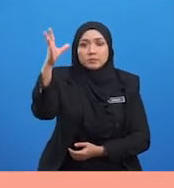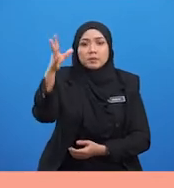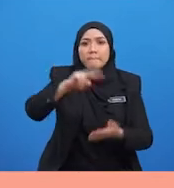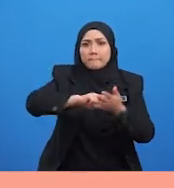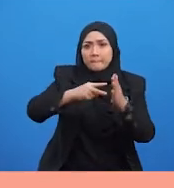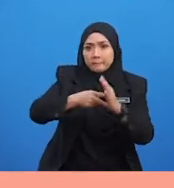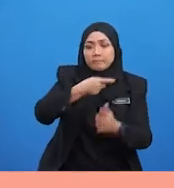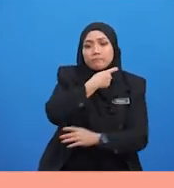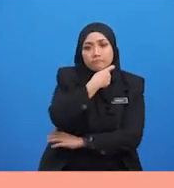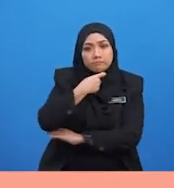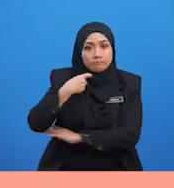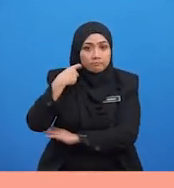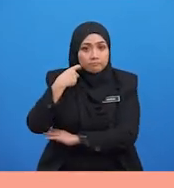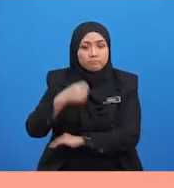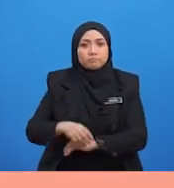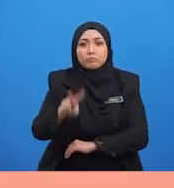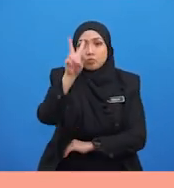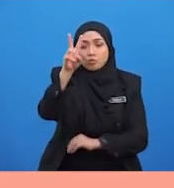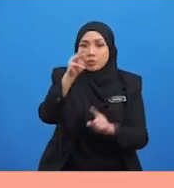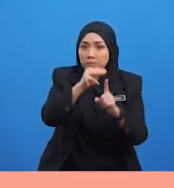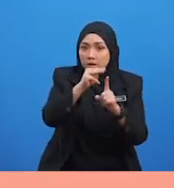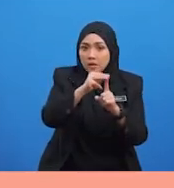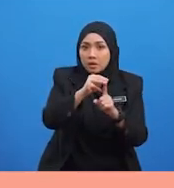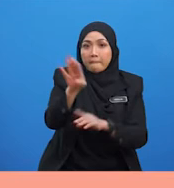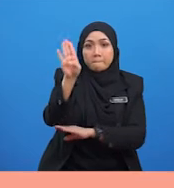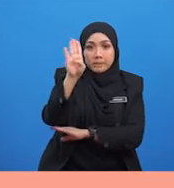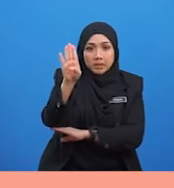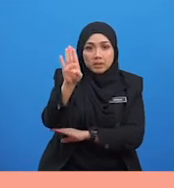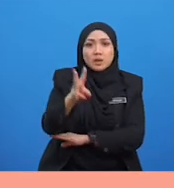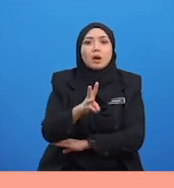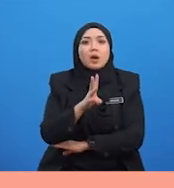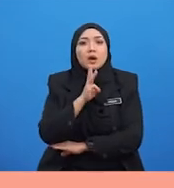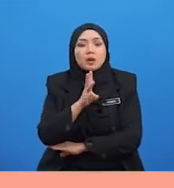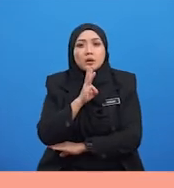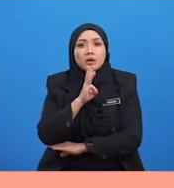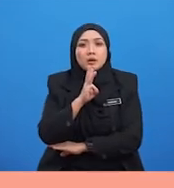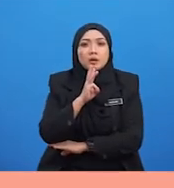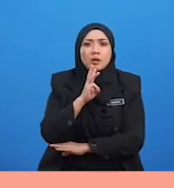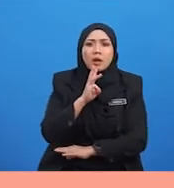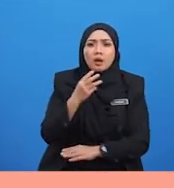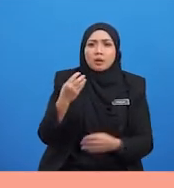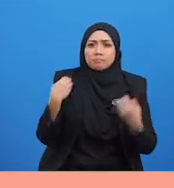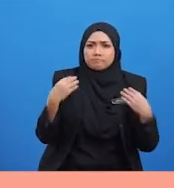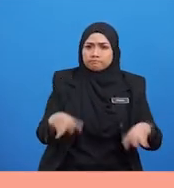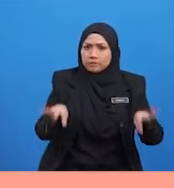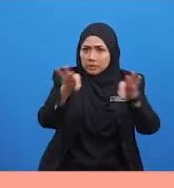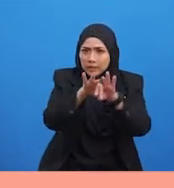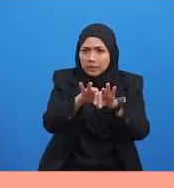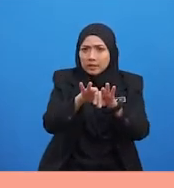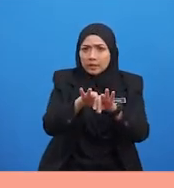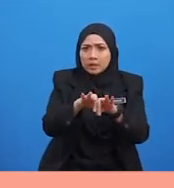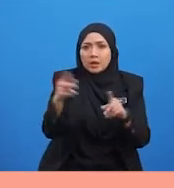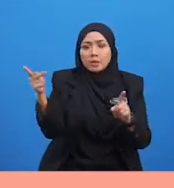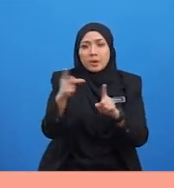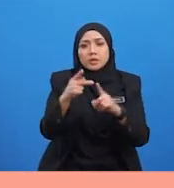takrifan dehidrasi. 2 markah. B. Air memainkan peranan yang paling penting